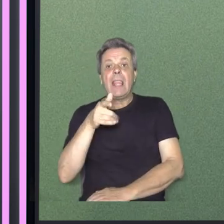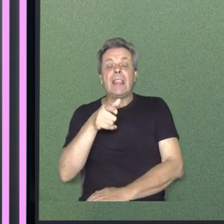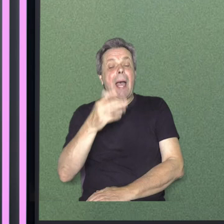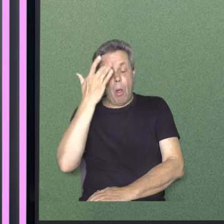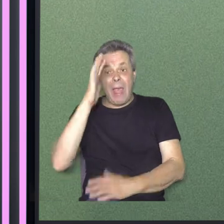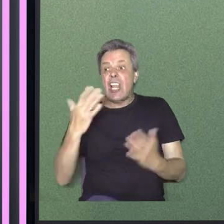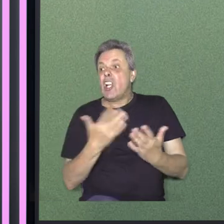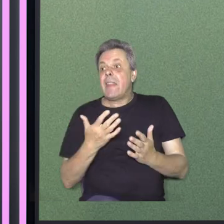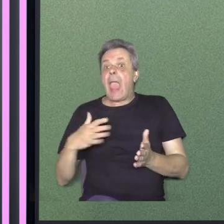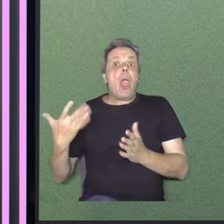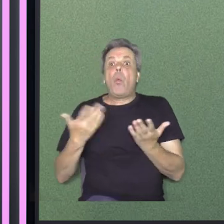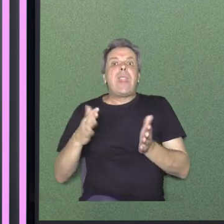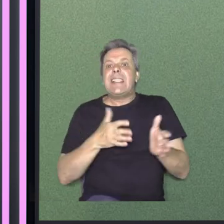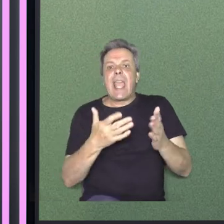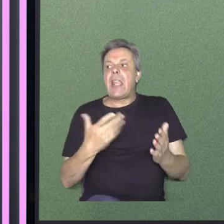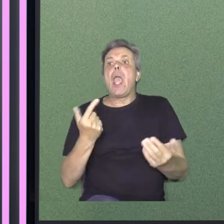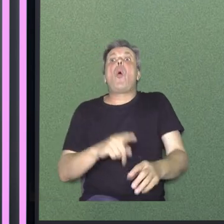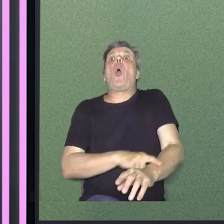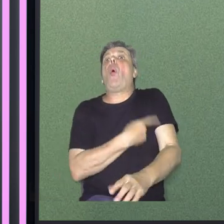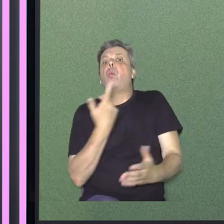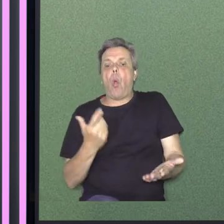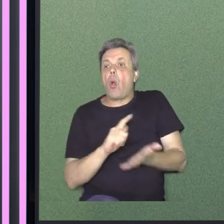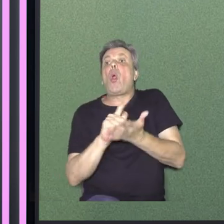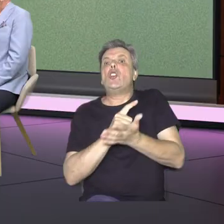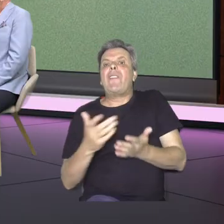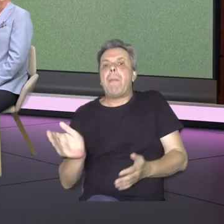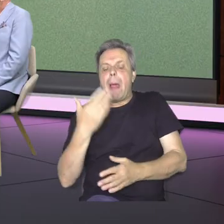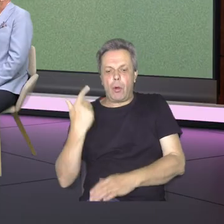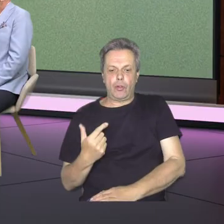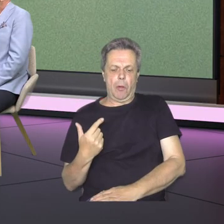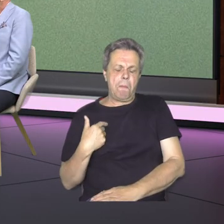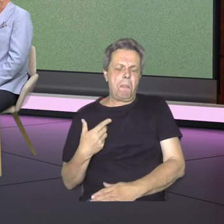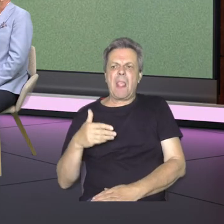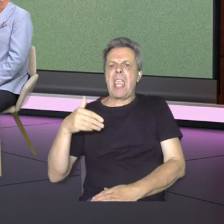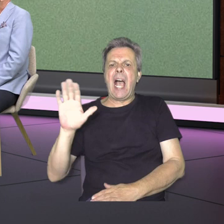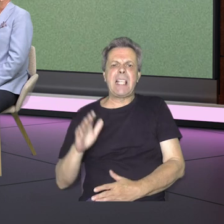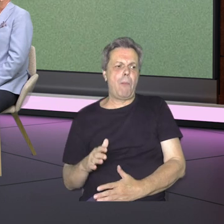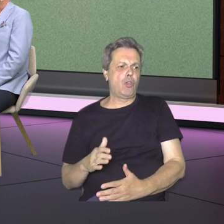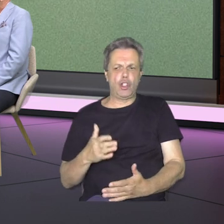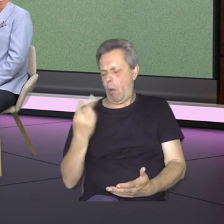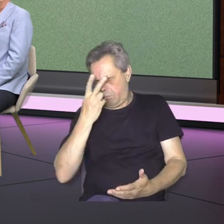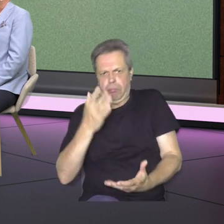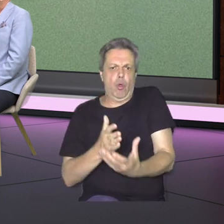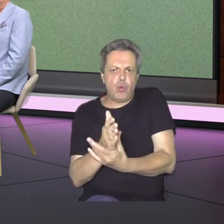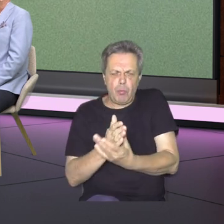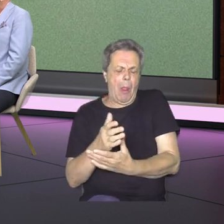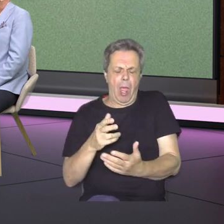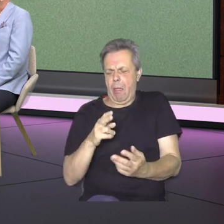znaš nikad kud se ide ni koliko će to trajati. Ja sam otišao u te